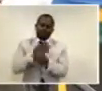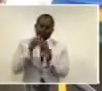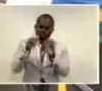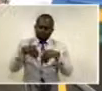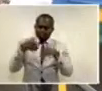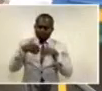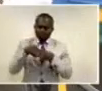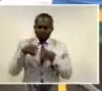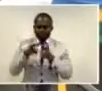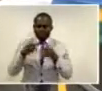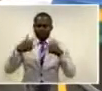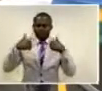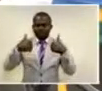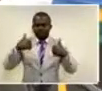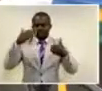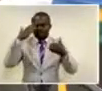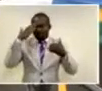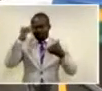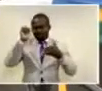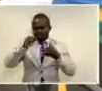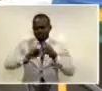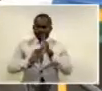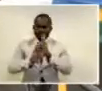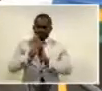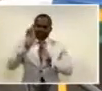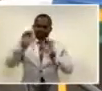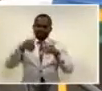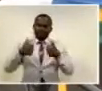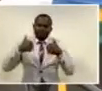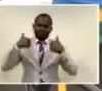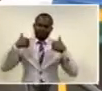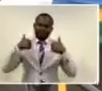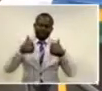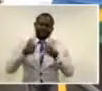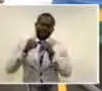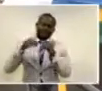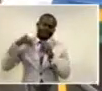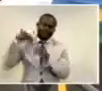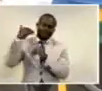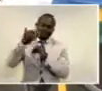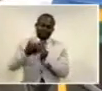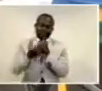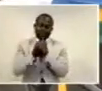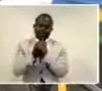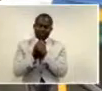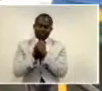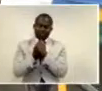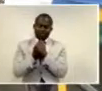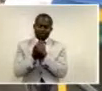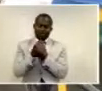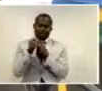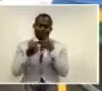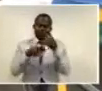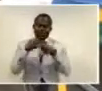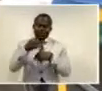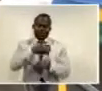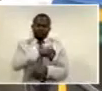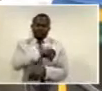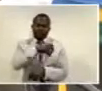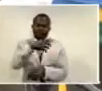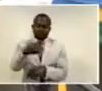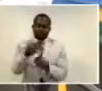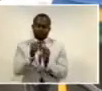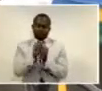n'ubworozi kugira ngo bibe ibya kijyambere koko, maze Rubavu ikomeze ikire na